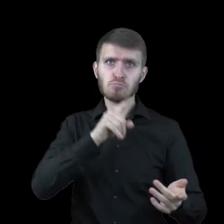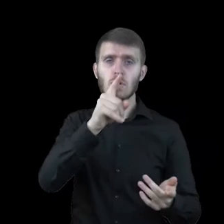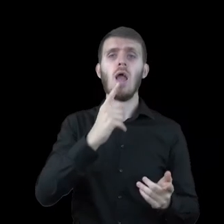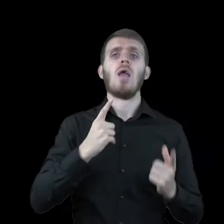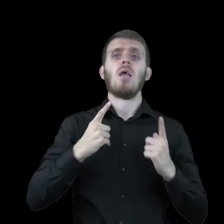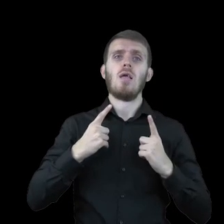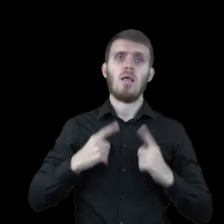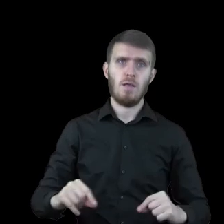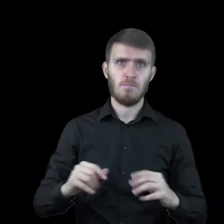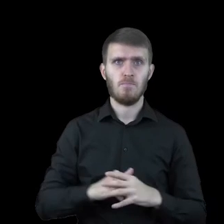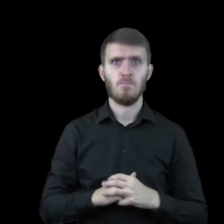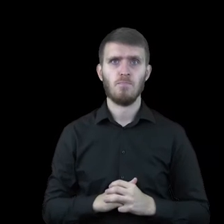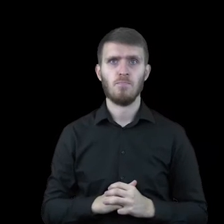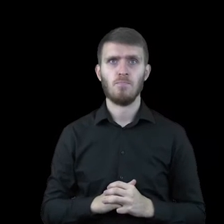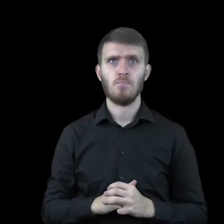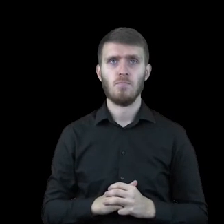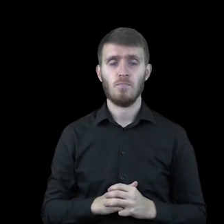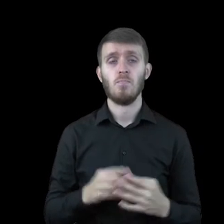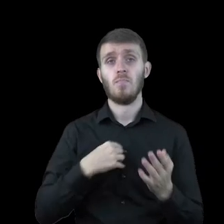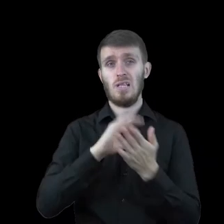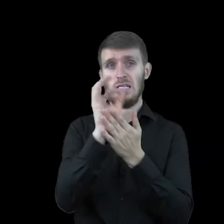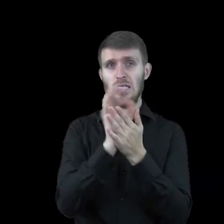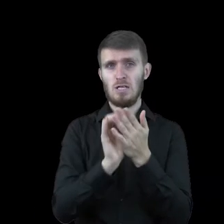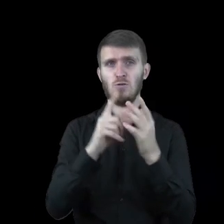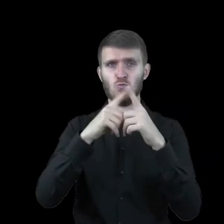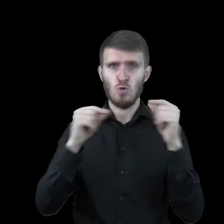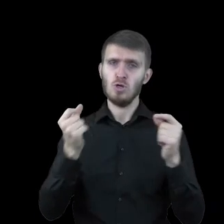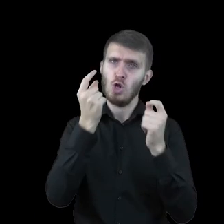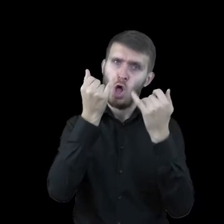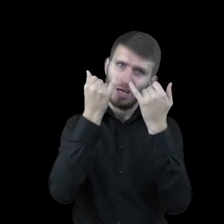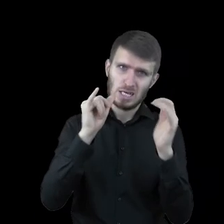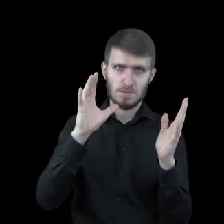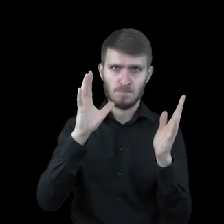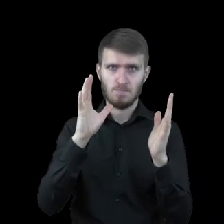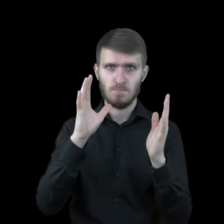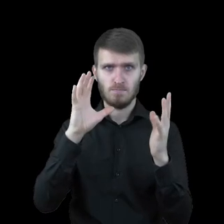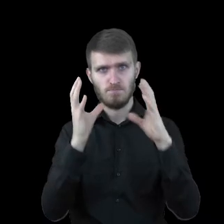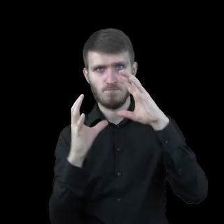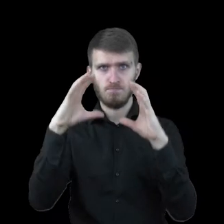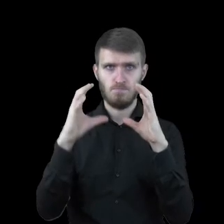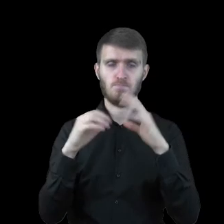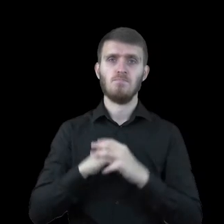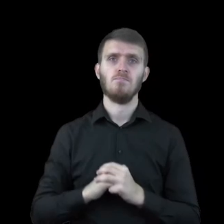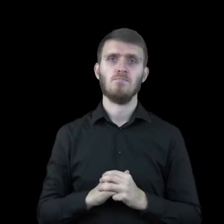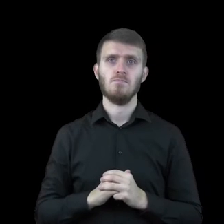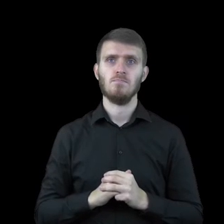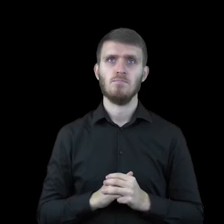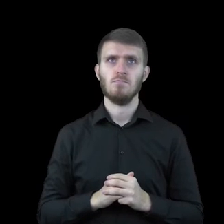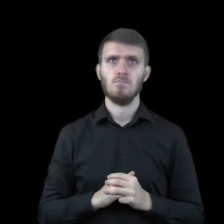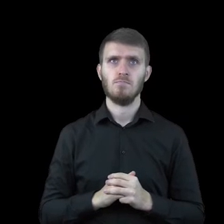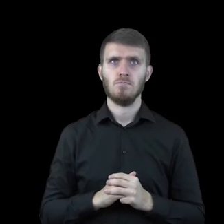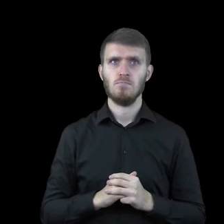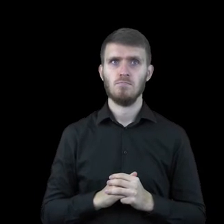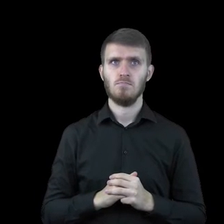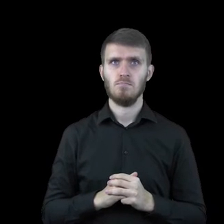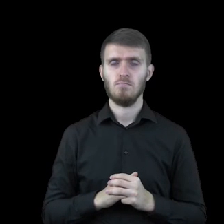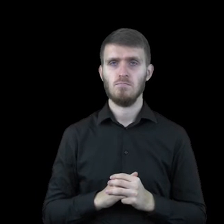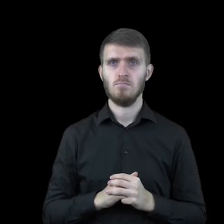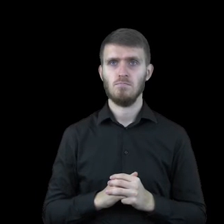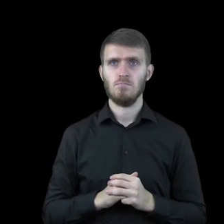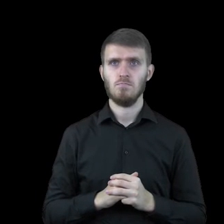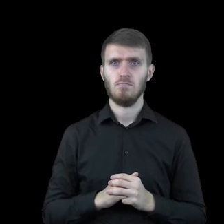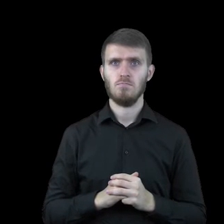o, żebyśmy mogli zaobserwować tutaj jeszcze naszą formułę twierdzenia Pitagorasa. Narysuję teraz ten trójkąt